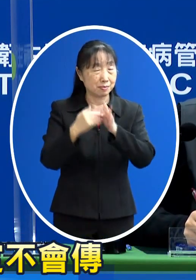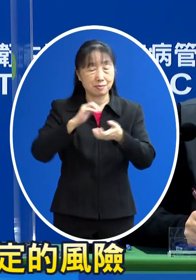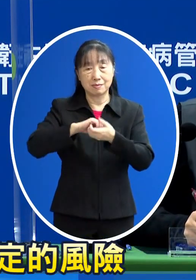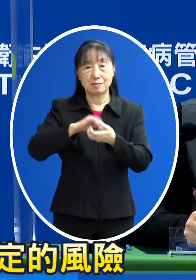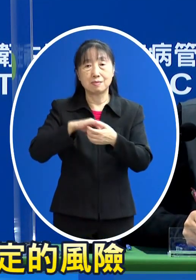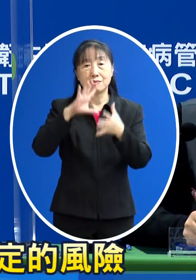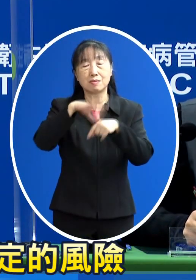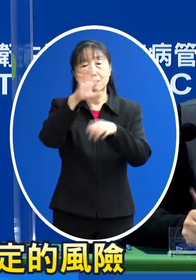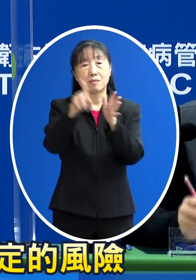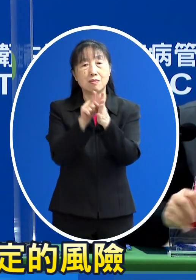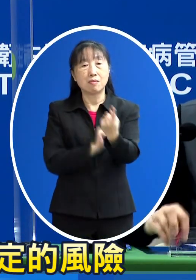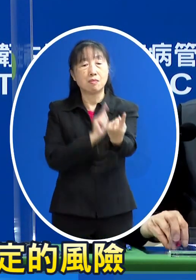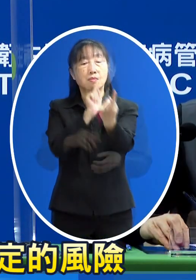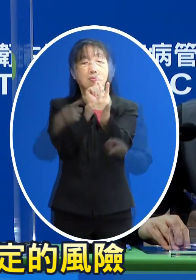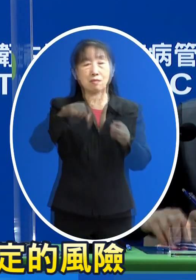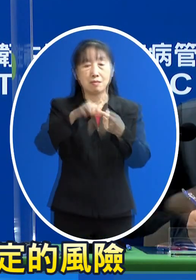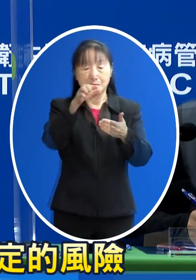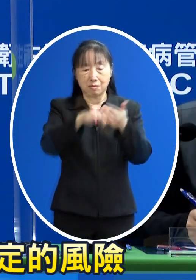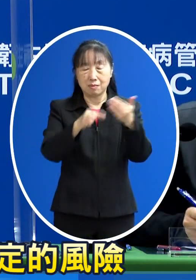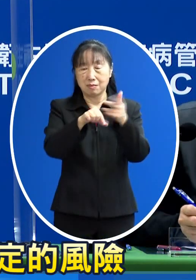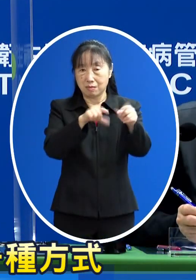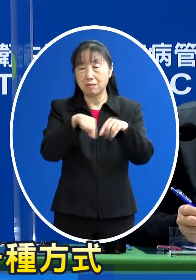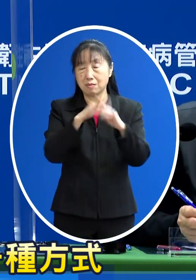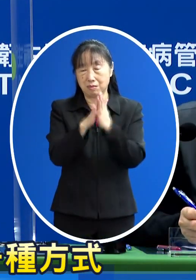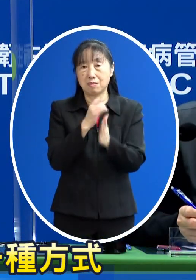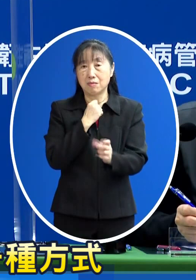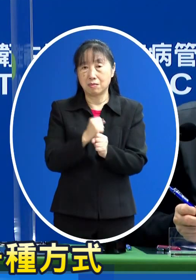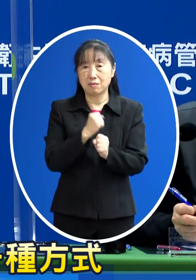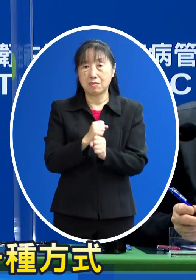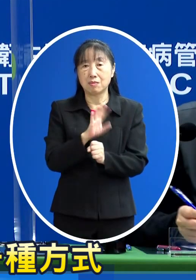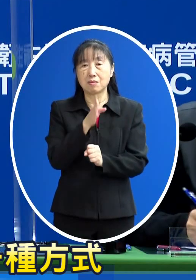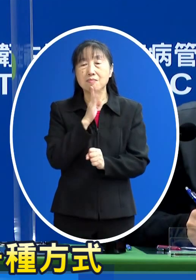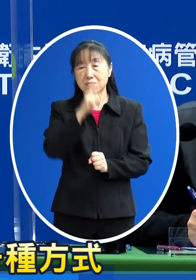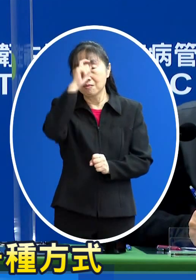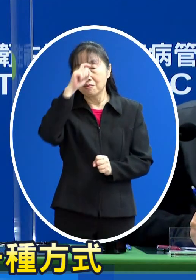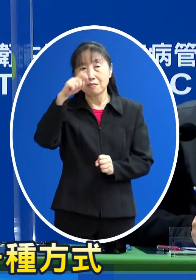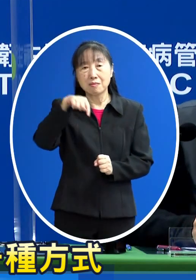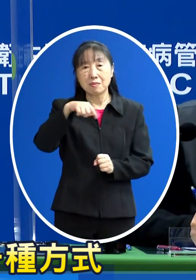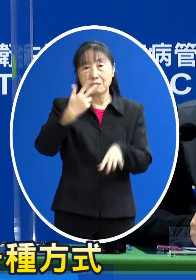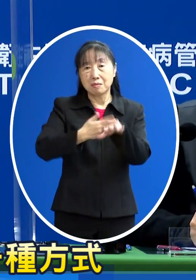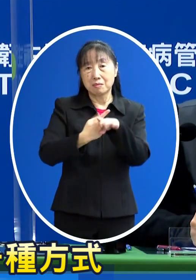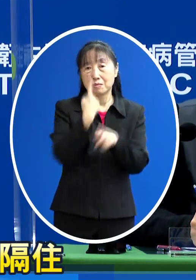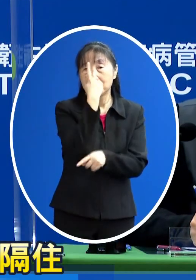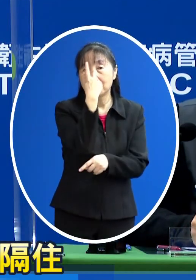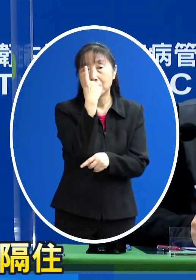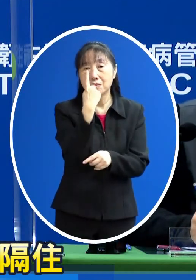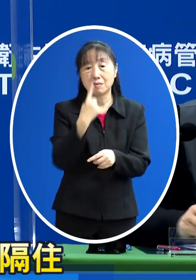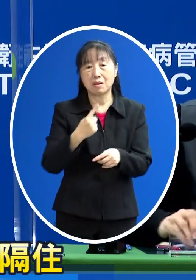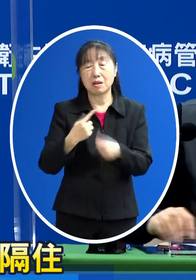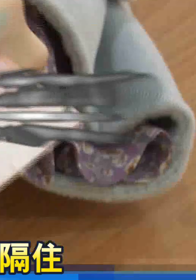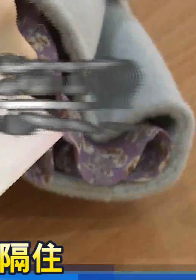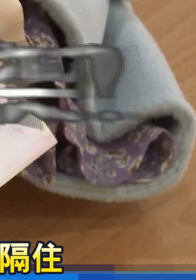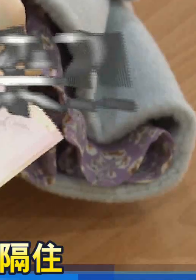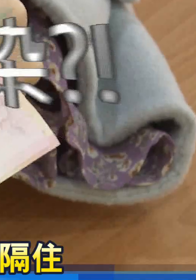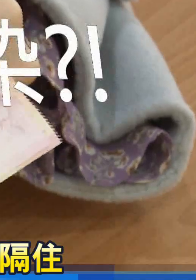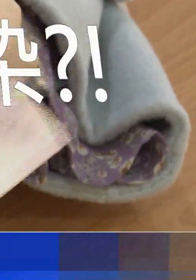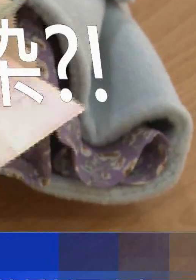有，有接触到都会有一定的风险，没有办法期待，就是说一种方式就绝对把它阻得